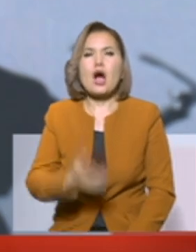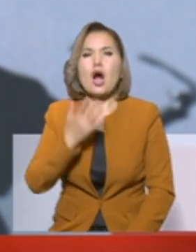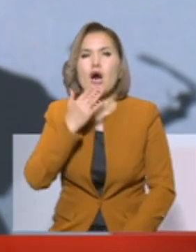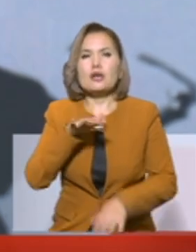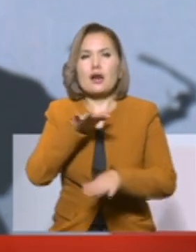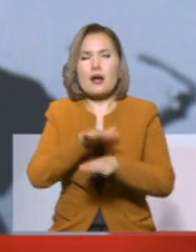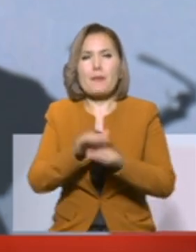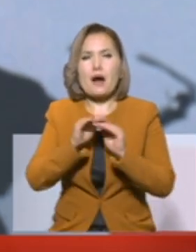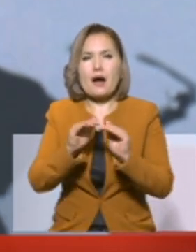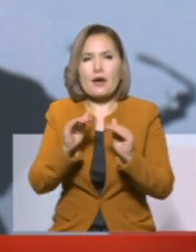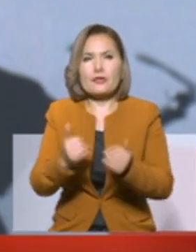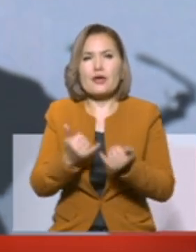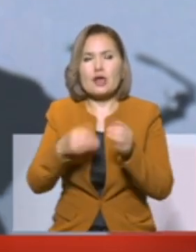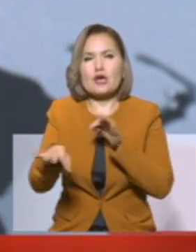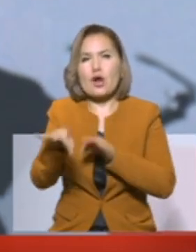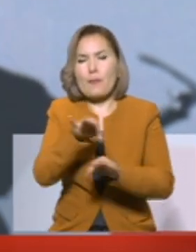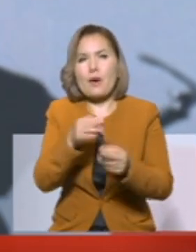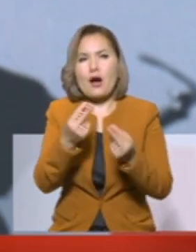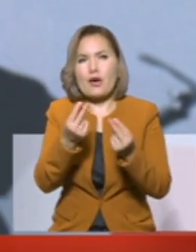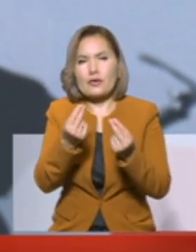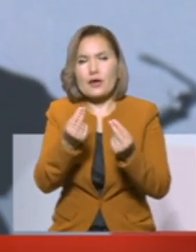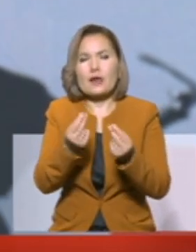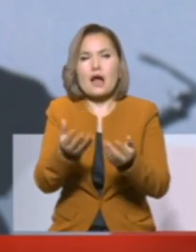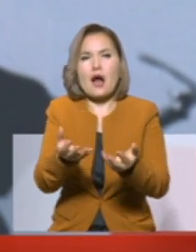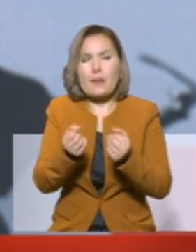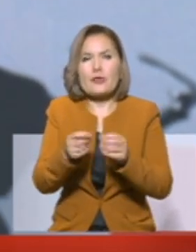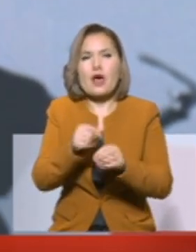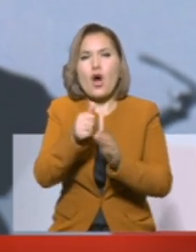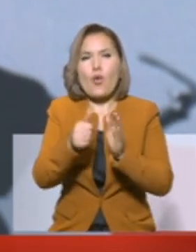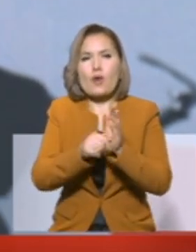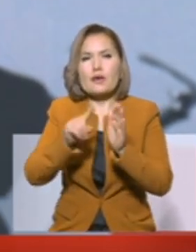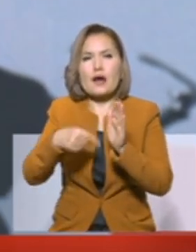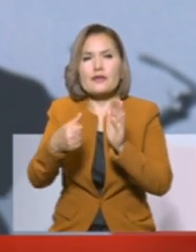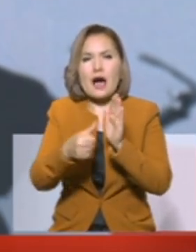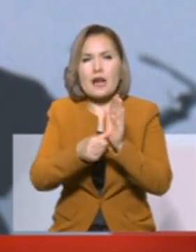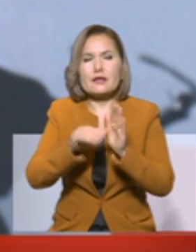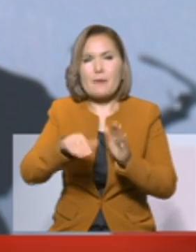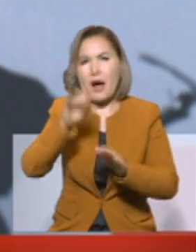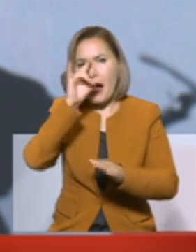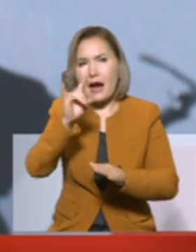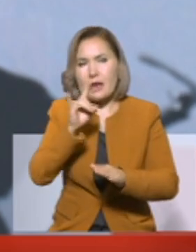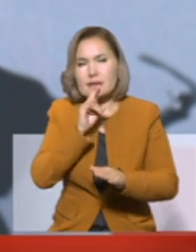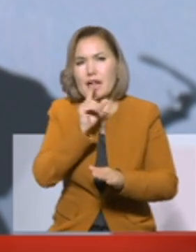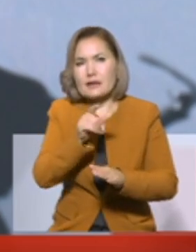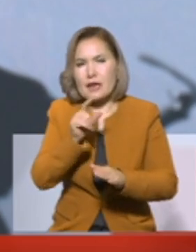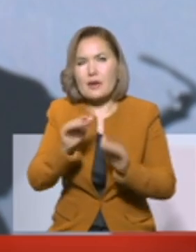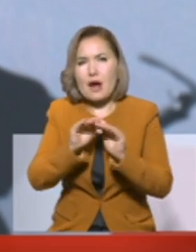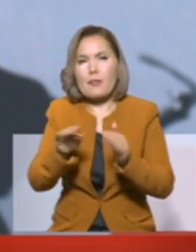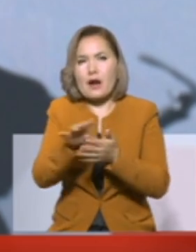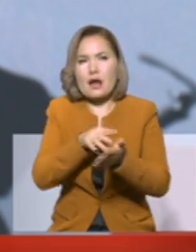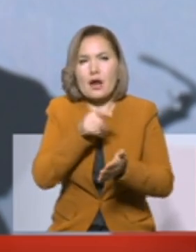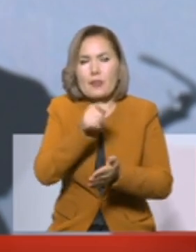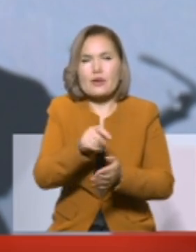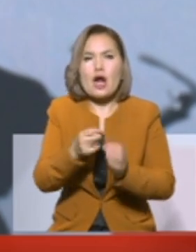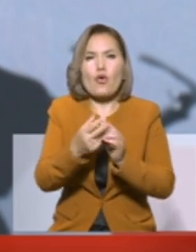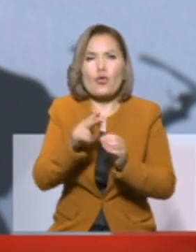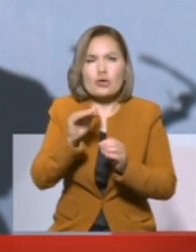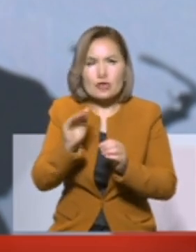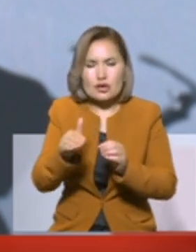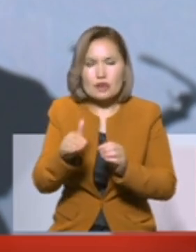Ұлттық қор балаларға жобасынан қаражат шешіп алуға 16 бүтін 16 мың қазақстандық өтінім берген. 13 мың